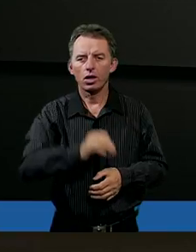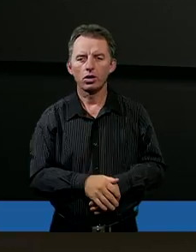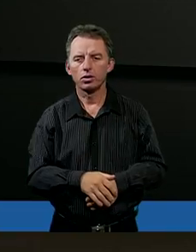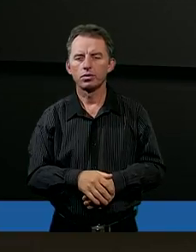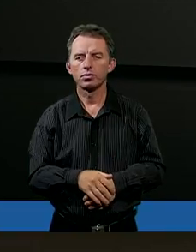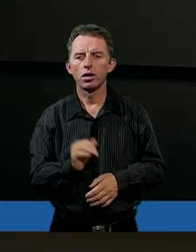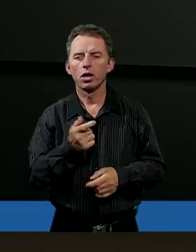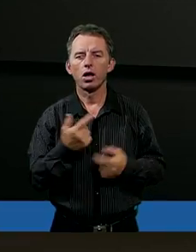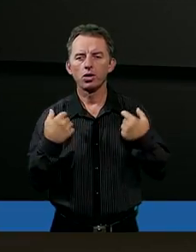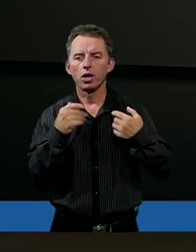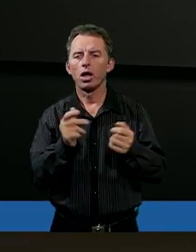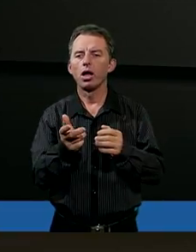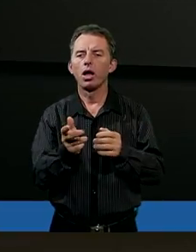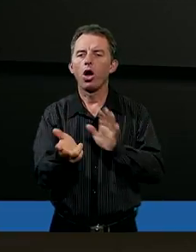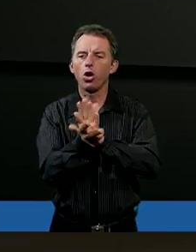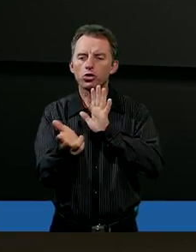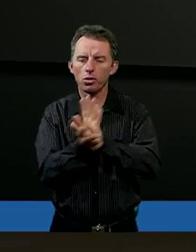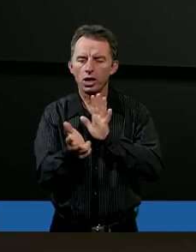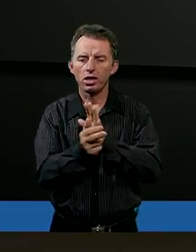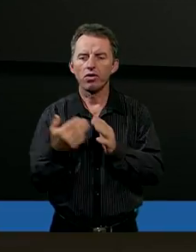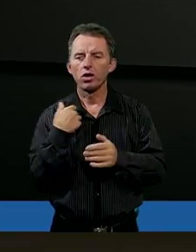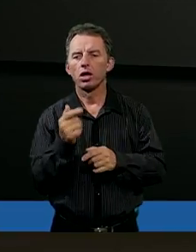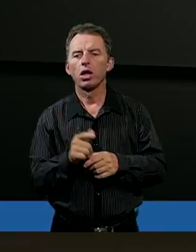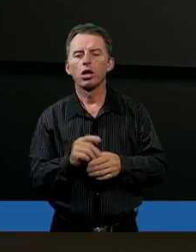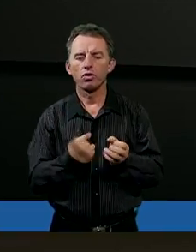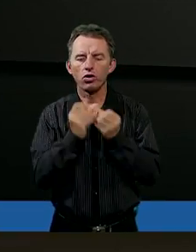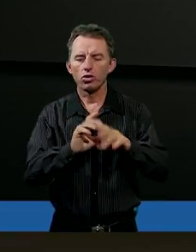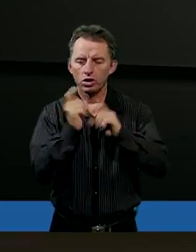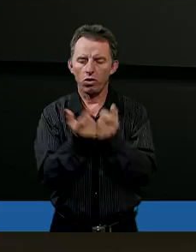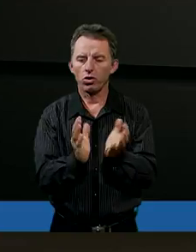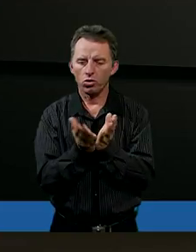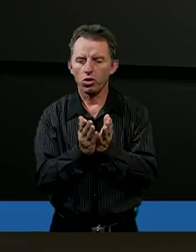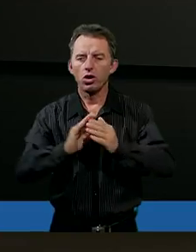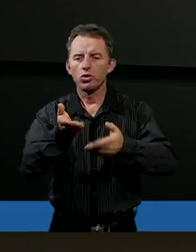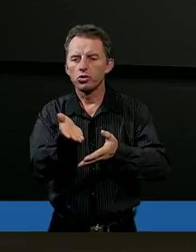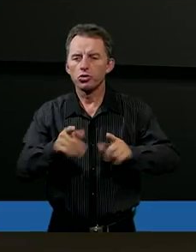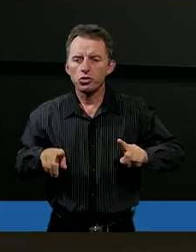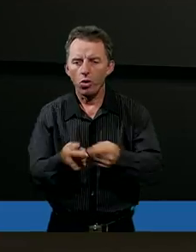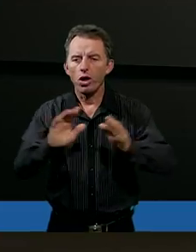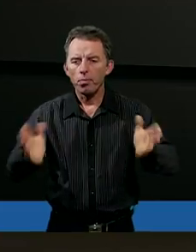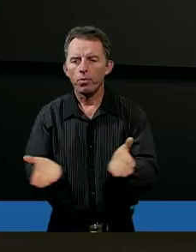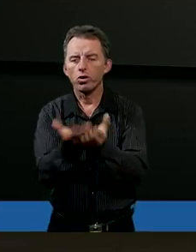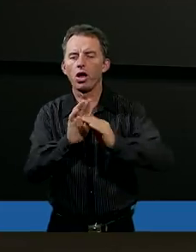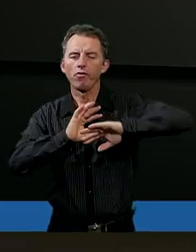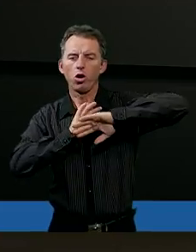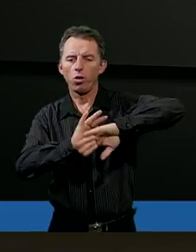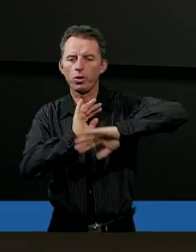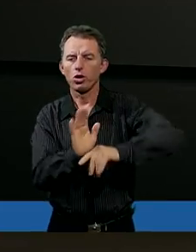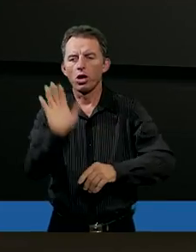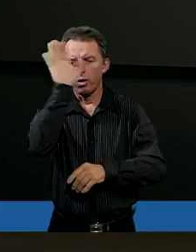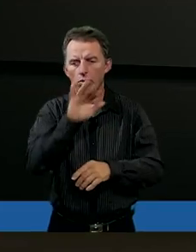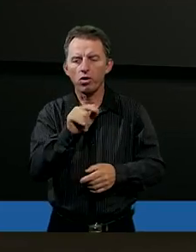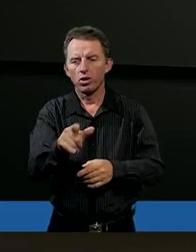Niemiecki filozof Leibniz w XVIII wieku stworzył całą książkę, całe dzieło poświęcone obronie Boga